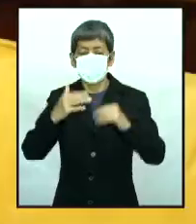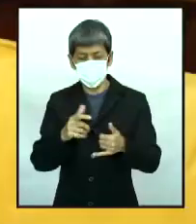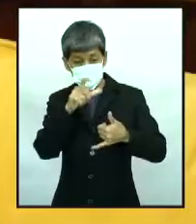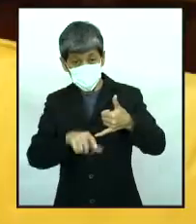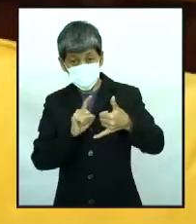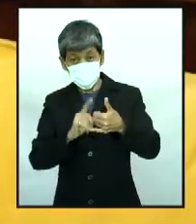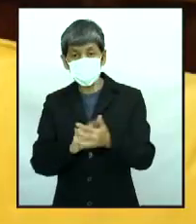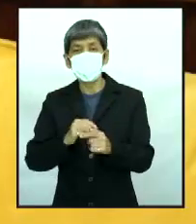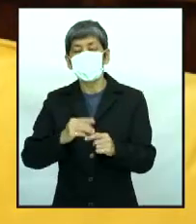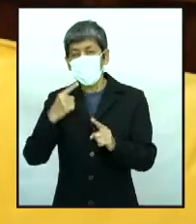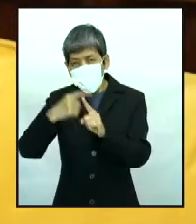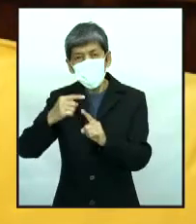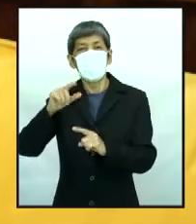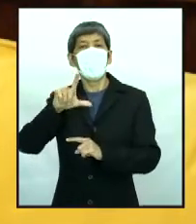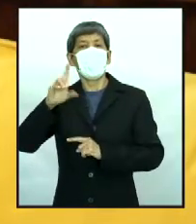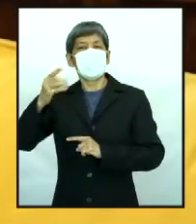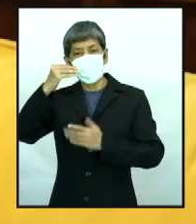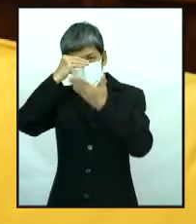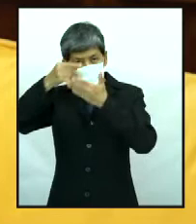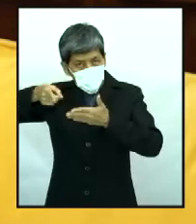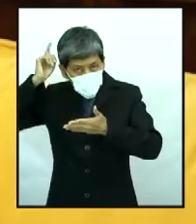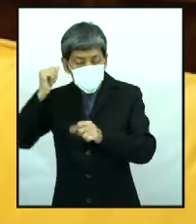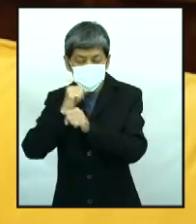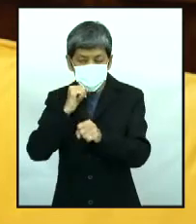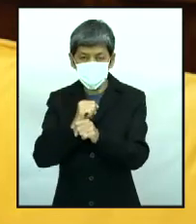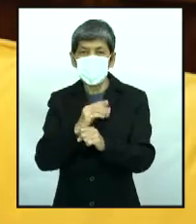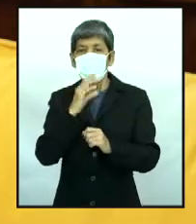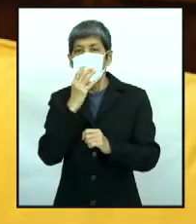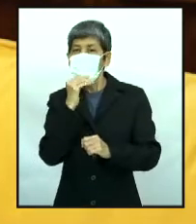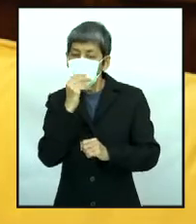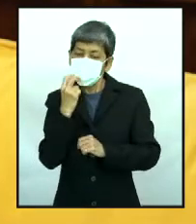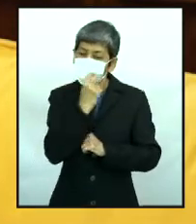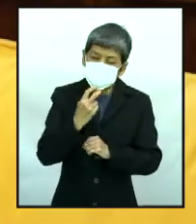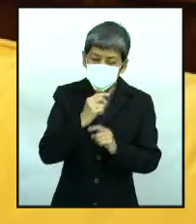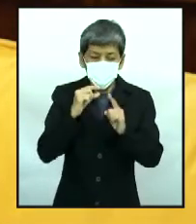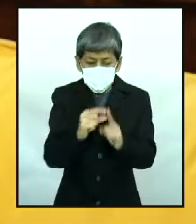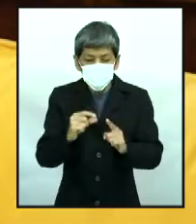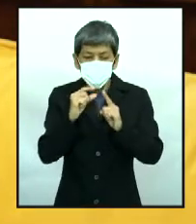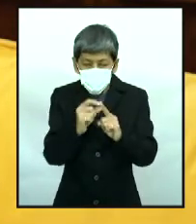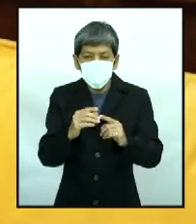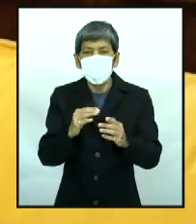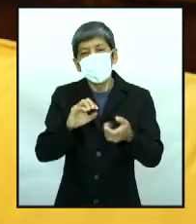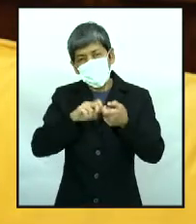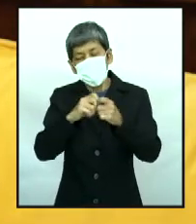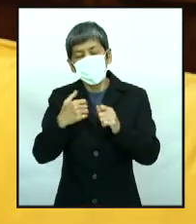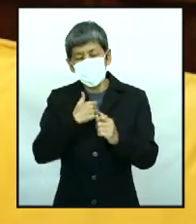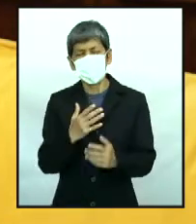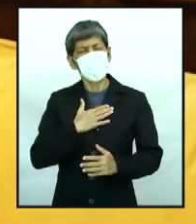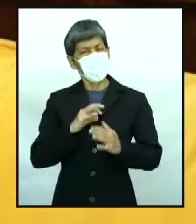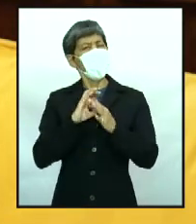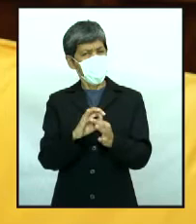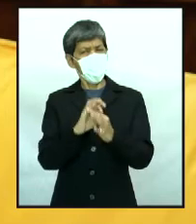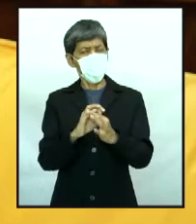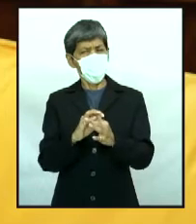อย่างที่บอกเขาเป็น LD ด้วย เรื่องในการพูดหรือการสื่อสารเขาจะมีจำกัดฉะนั้นก็ห่วงก็อย่